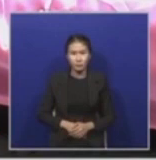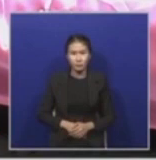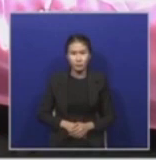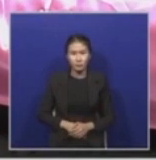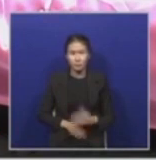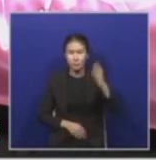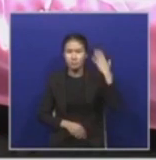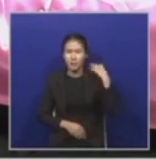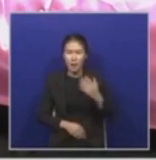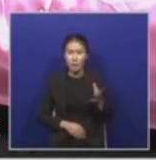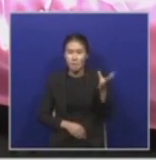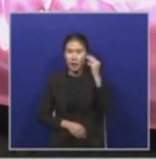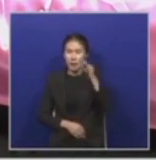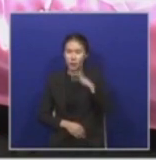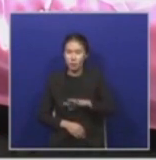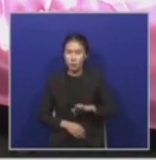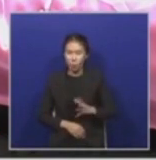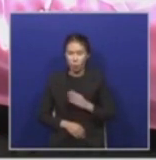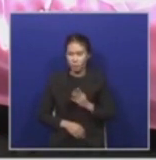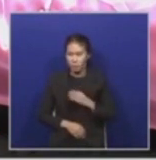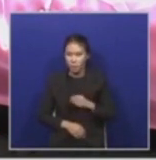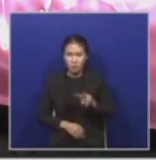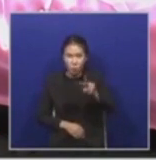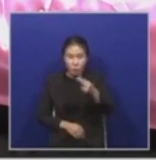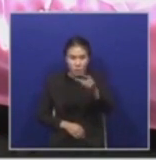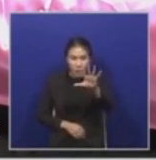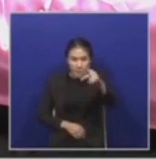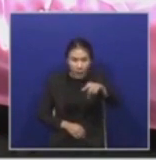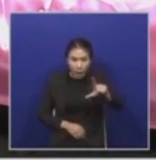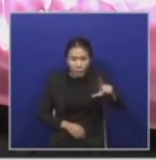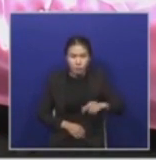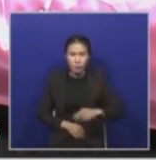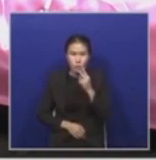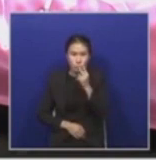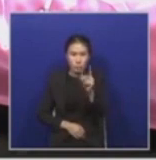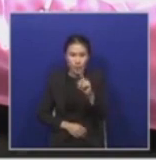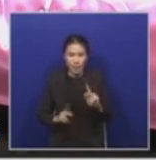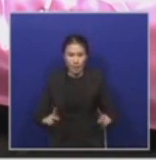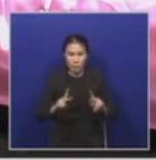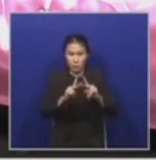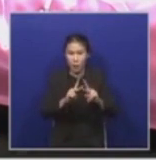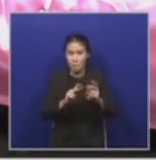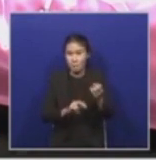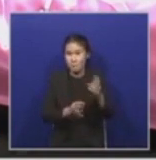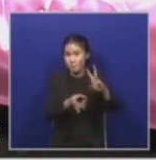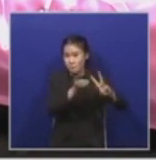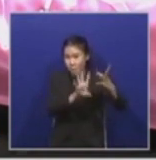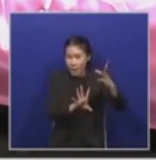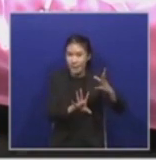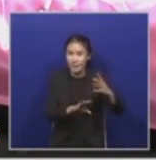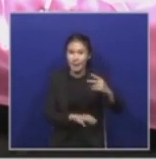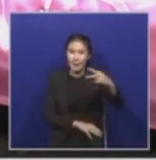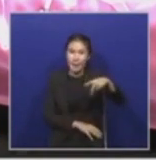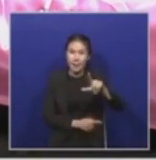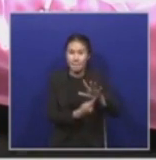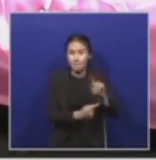มื่อกี้ที่ฟังแล้วตื่นเต้นนะครับ 25,000 ล้านบาทพี่น้องประชาชนครับท่านไปดูของกระทรวงพลังงานครับท่านส